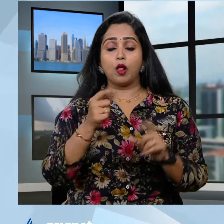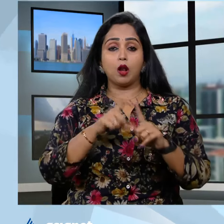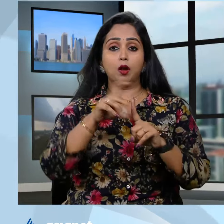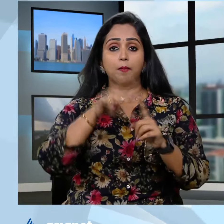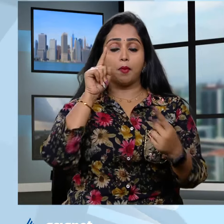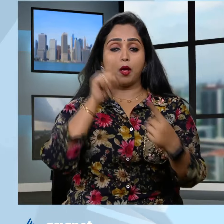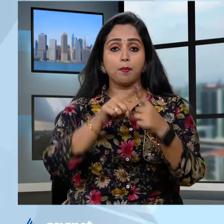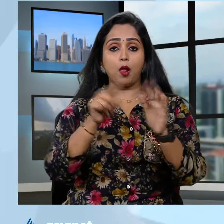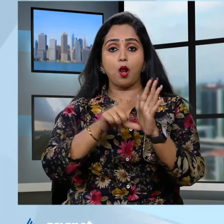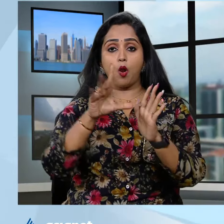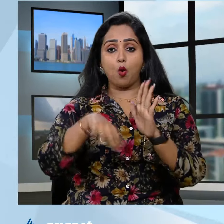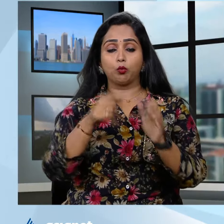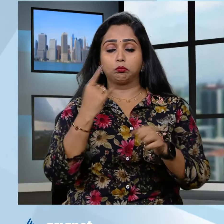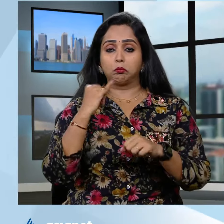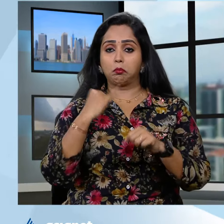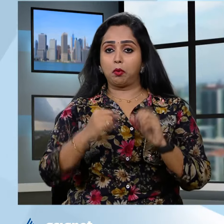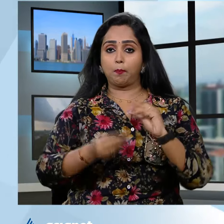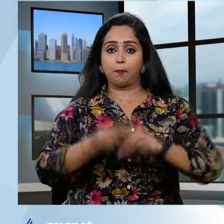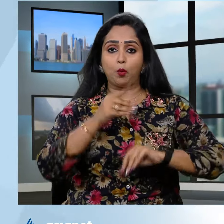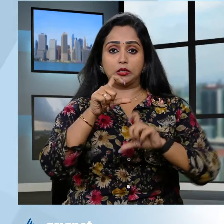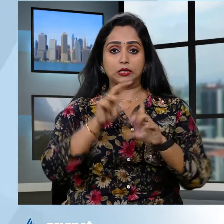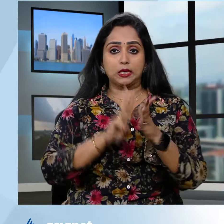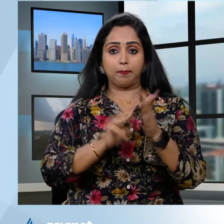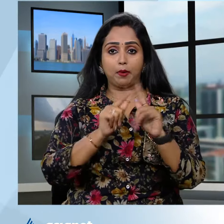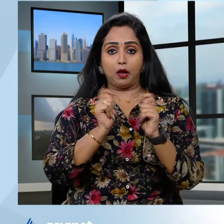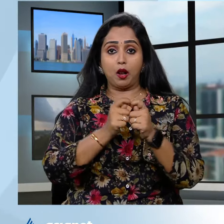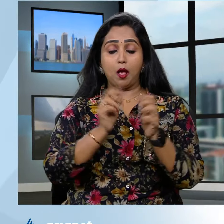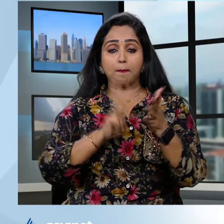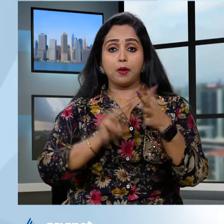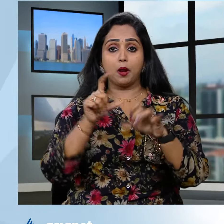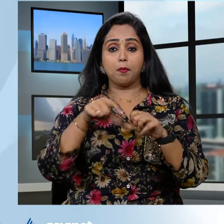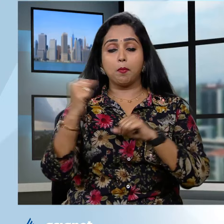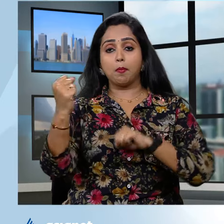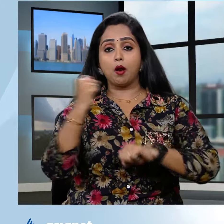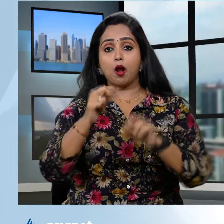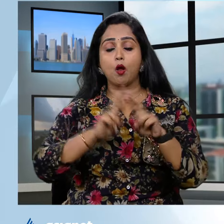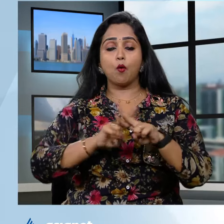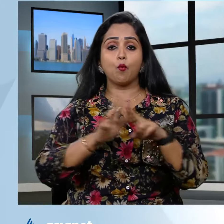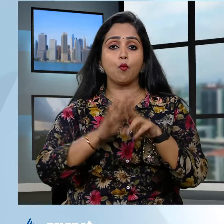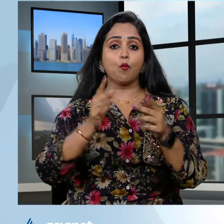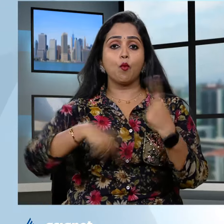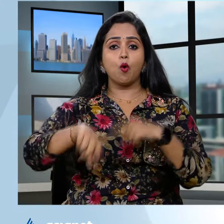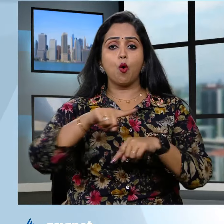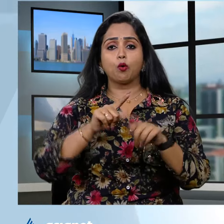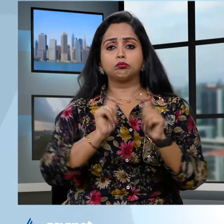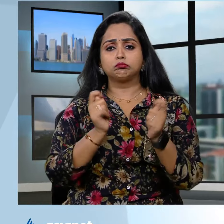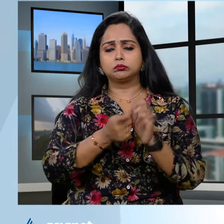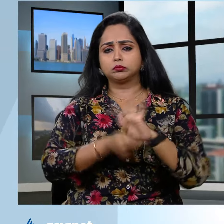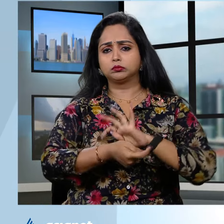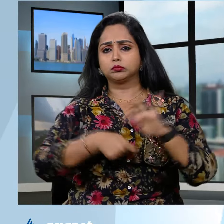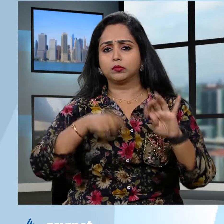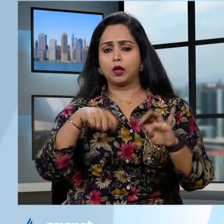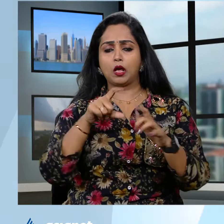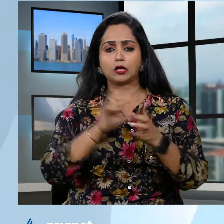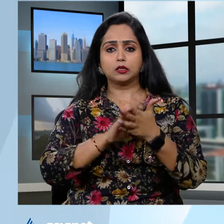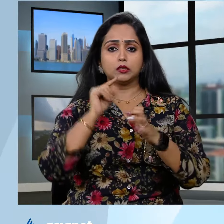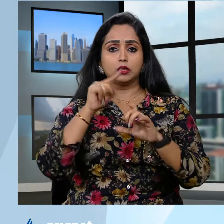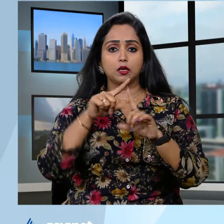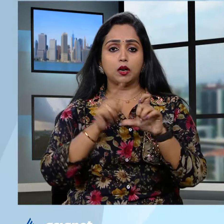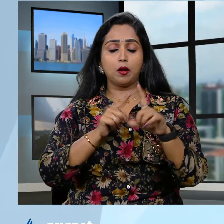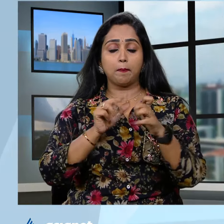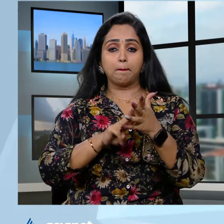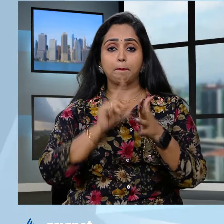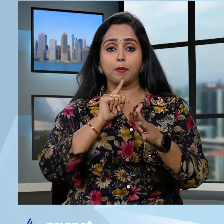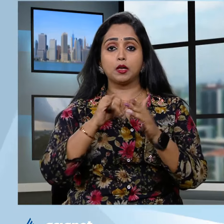ധനവകുപ്പിനെതിരെ നിയമസഭയിൽ വിമർശനവുമായി സിപിഐ അംഗങ്ങൾ. എംഎൽഎമാരുടെ അവകാശങ്ങൾ ധനവകുപ്പ് കവർന്നെടുക്കുന്നുവെന്ന് ചിറ്റയം ഗോപകുമാർ. സപ്ലൈകോയ്ക്ക്